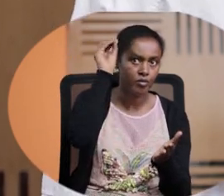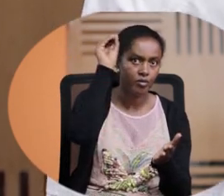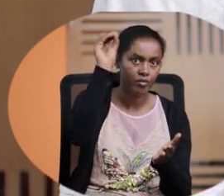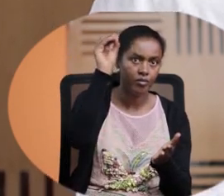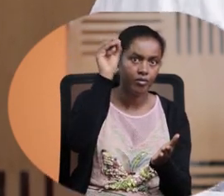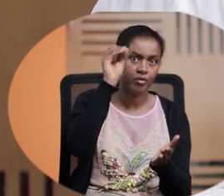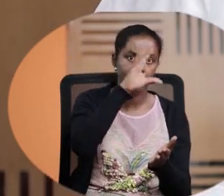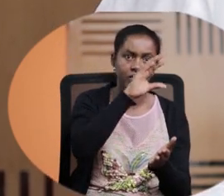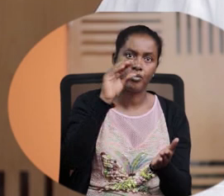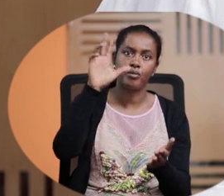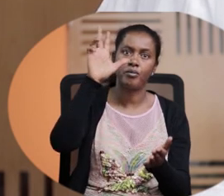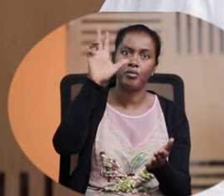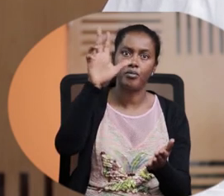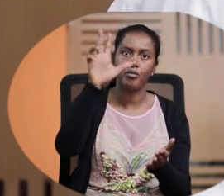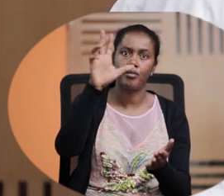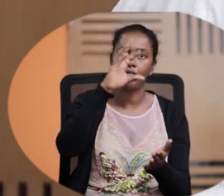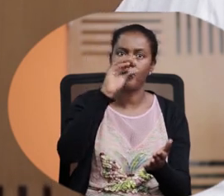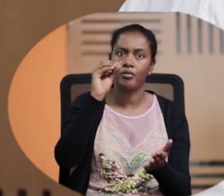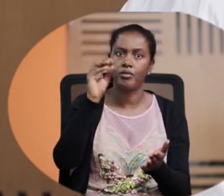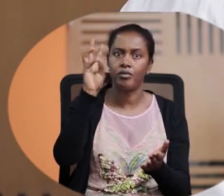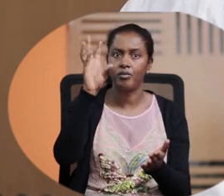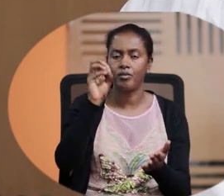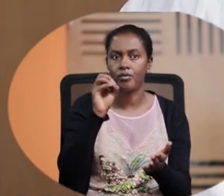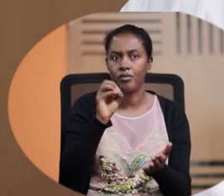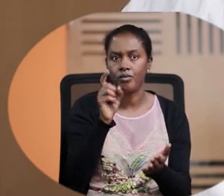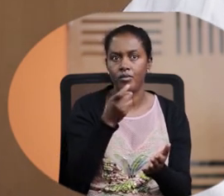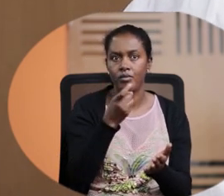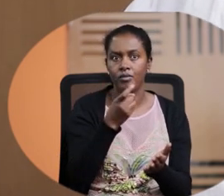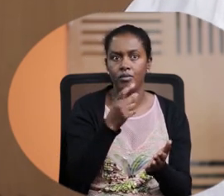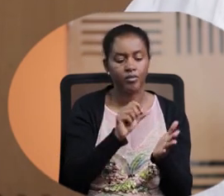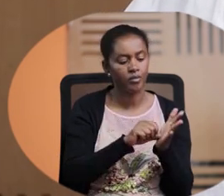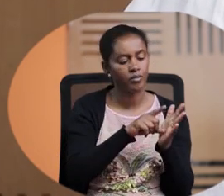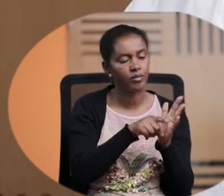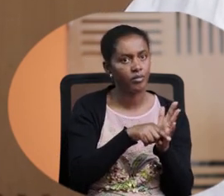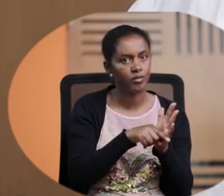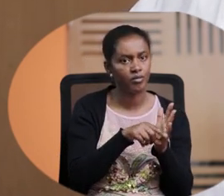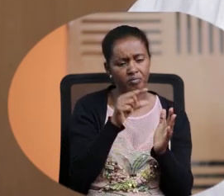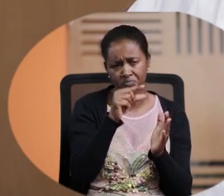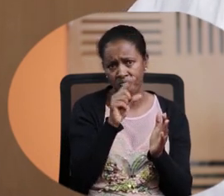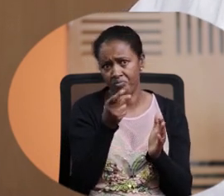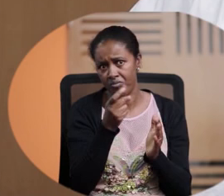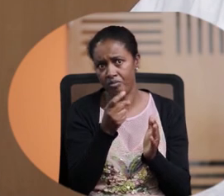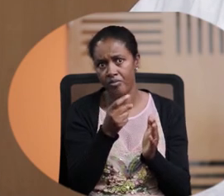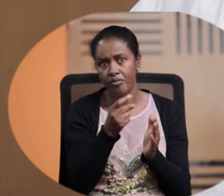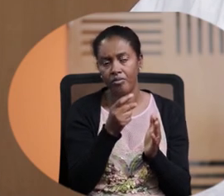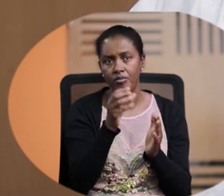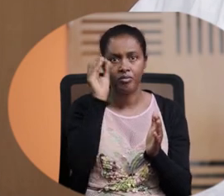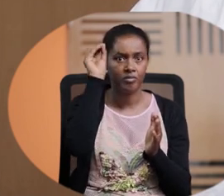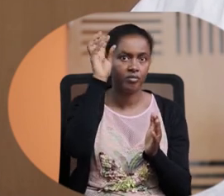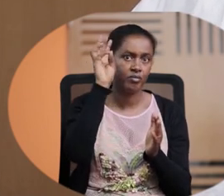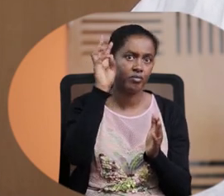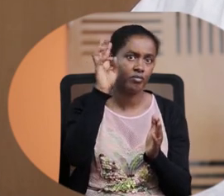masafara achi ke san kokko nacha futa gengo kan yero kokkon kun fakkenya tikko damante degree soddom ja